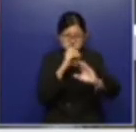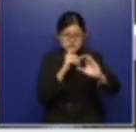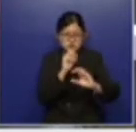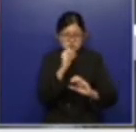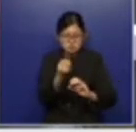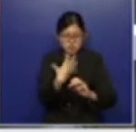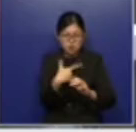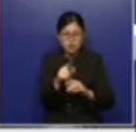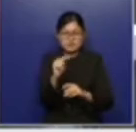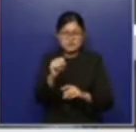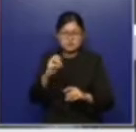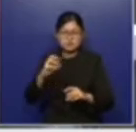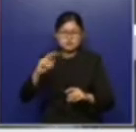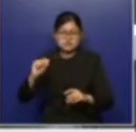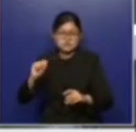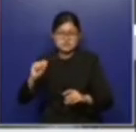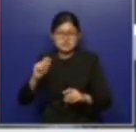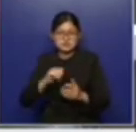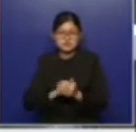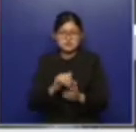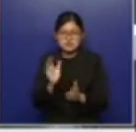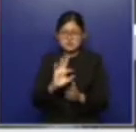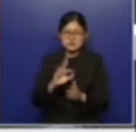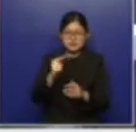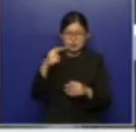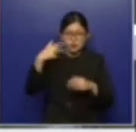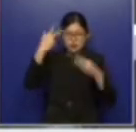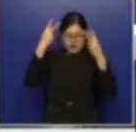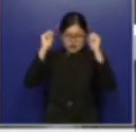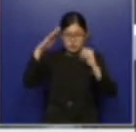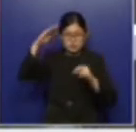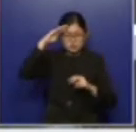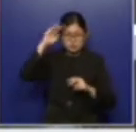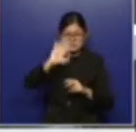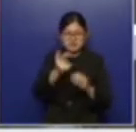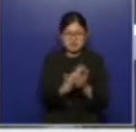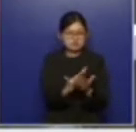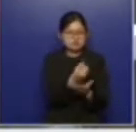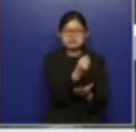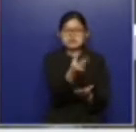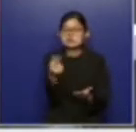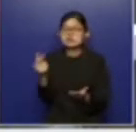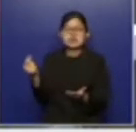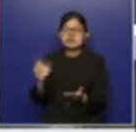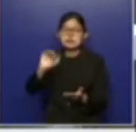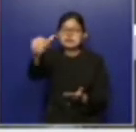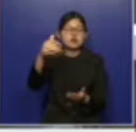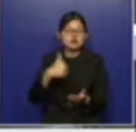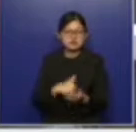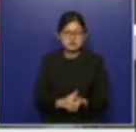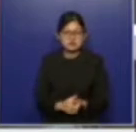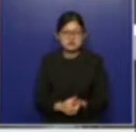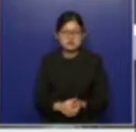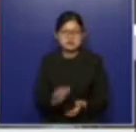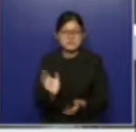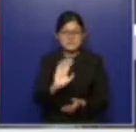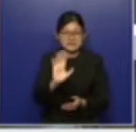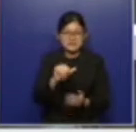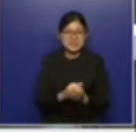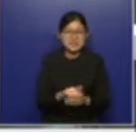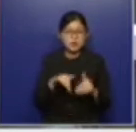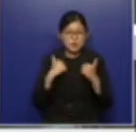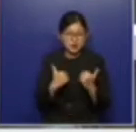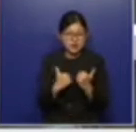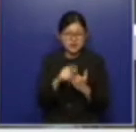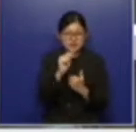นี้มันไม่ได้ใช่ของคสช.ไม่ใช่ของพลเอกประยุทธ์นะที่จะไปชี้เฮ้ยเอาตังไปเฮ้ยเอาตังไปจ่ายไปก่อนเดี๋ยวอ้วนจ่ายให้ปรากฏว่าวันนี้